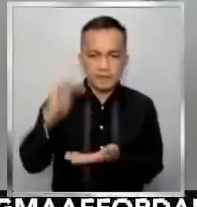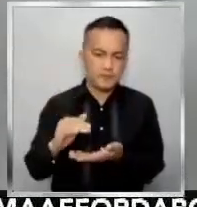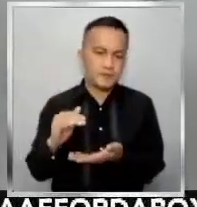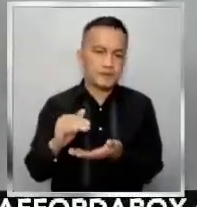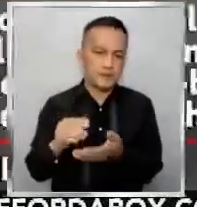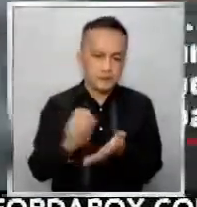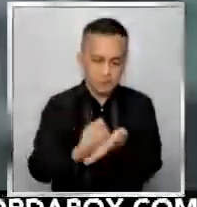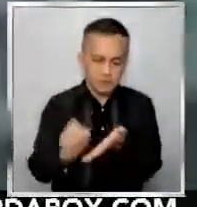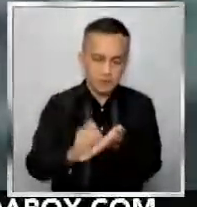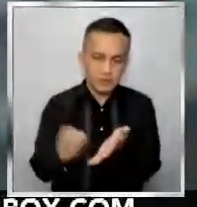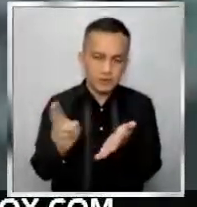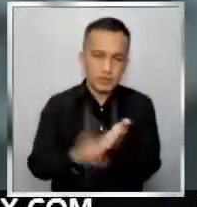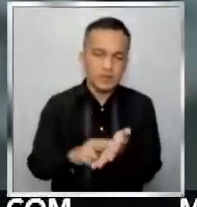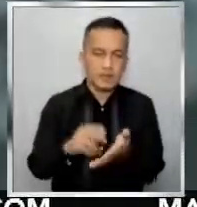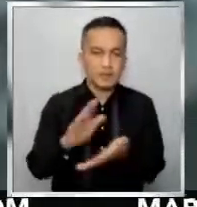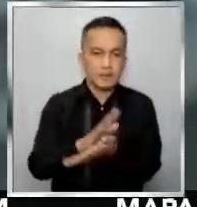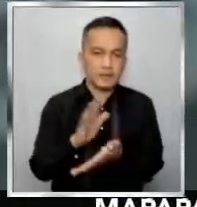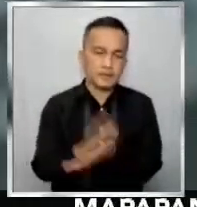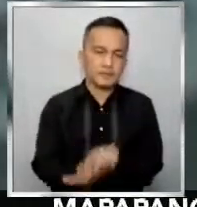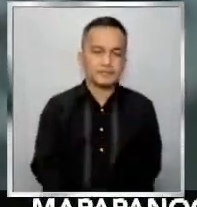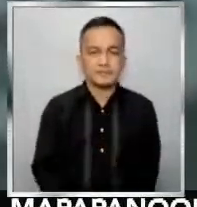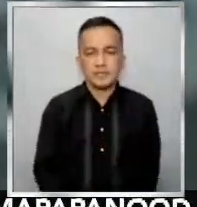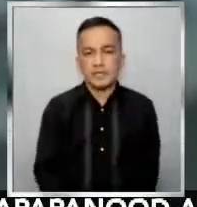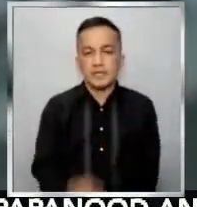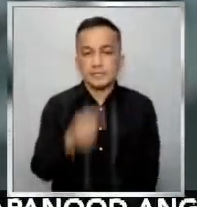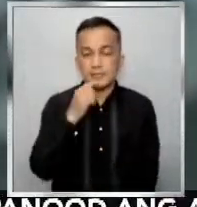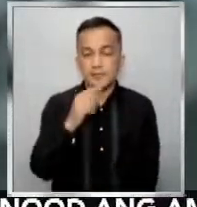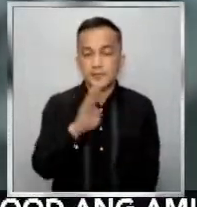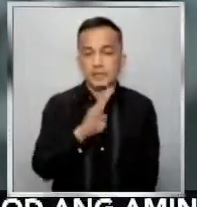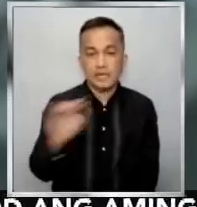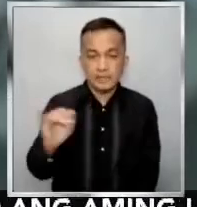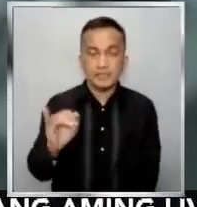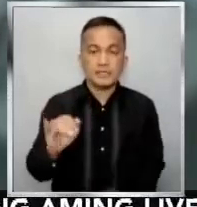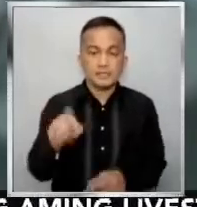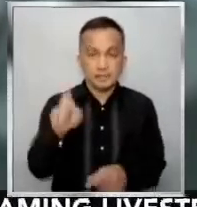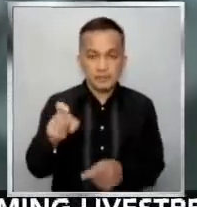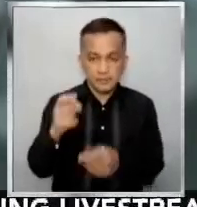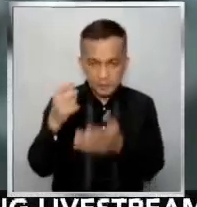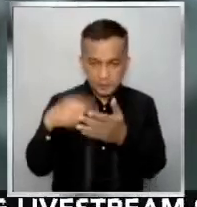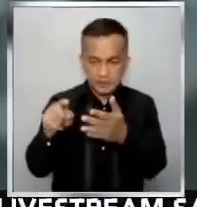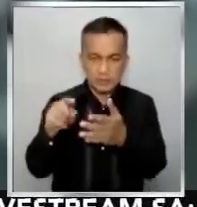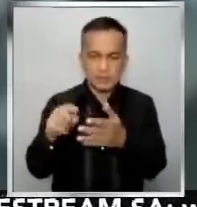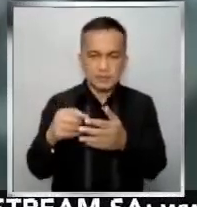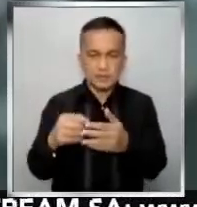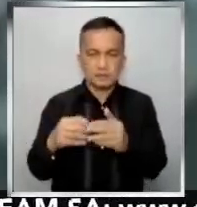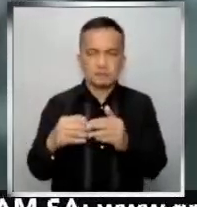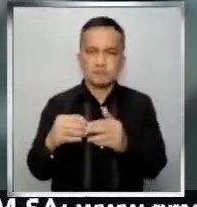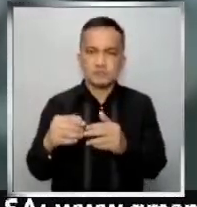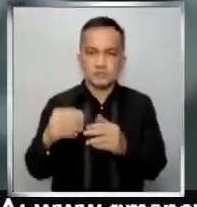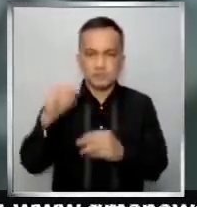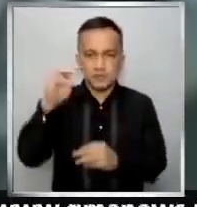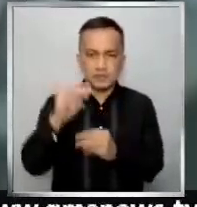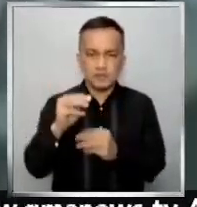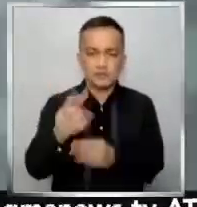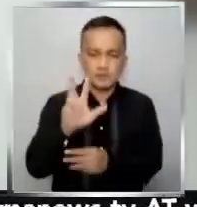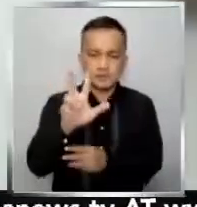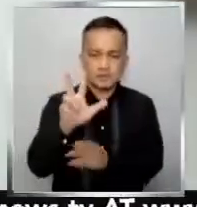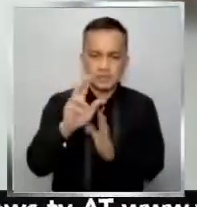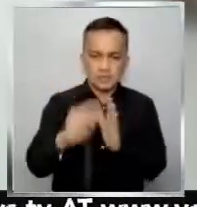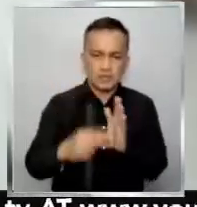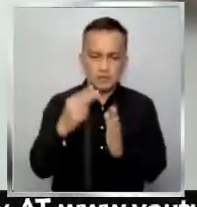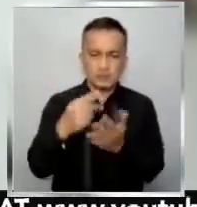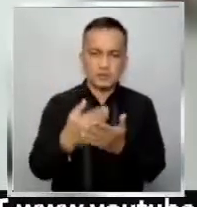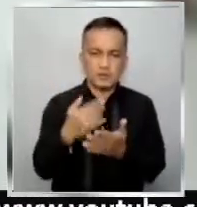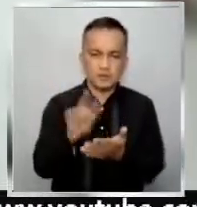paper forms. Paalala ng BI, dapat makapag-check-in ng hindi bababa sa 3 oras bago ang flight